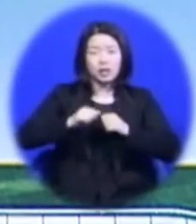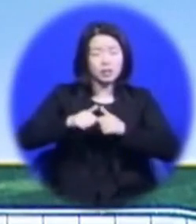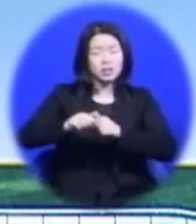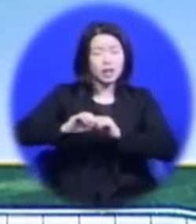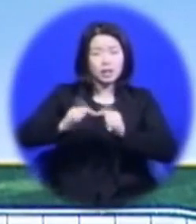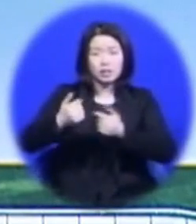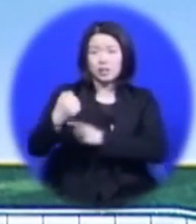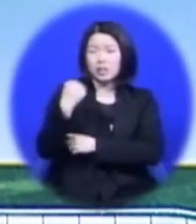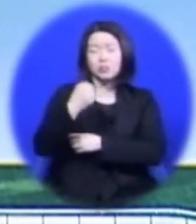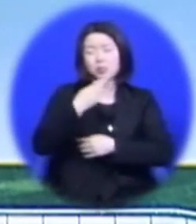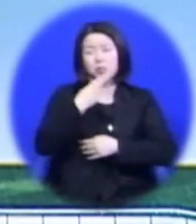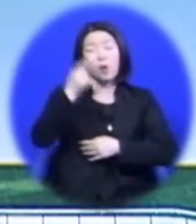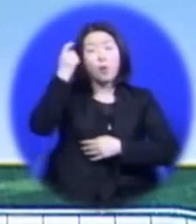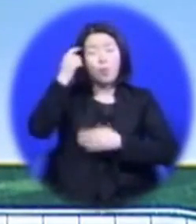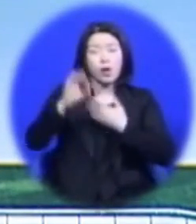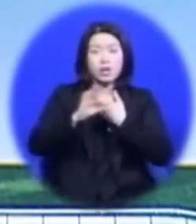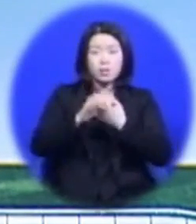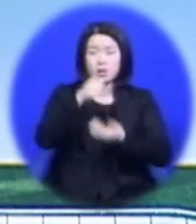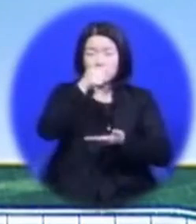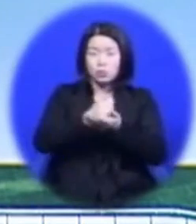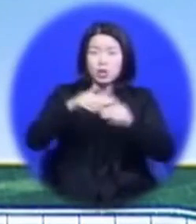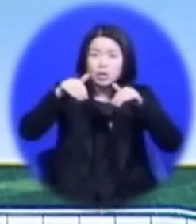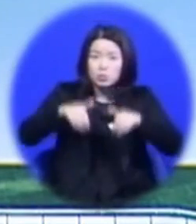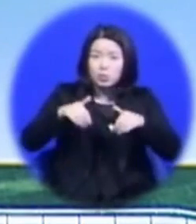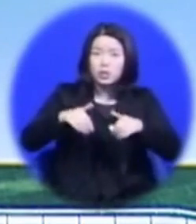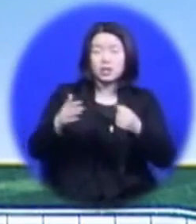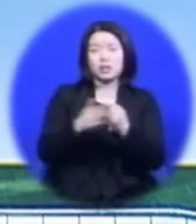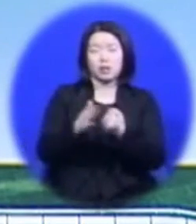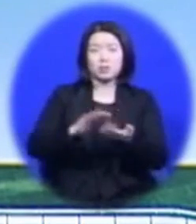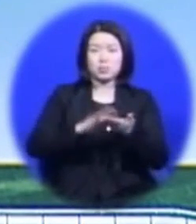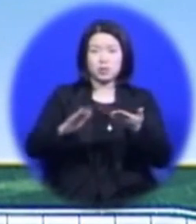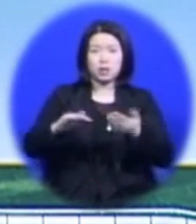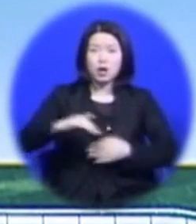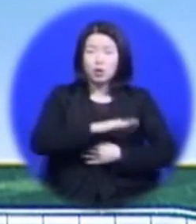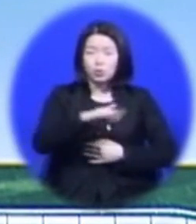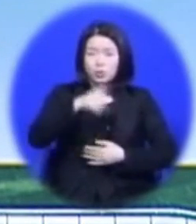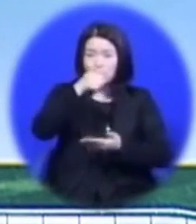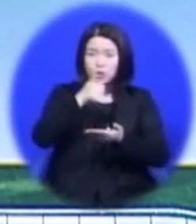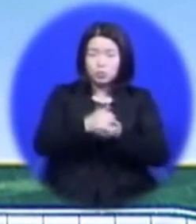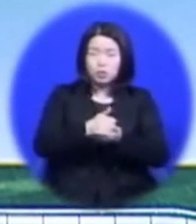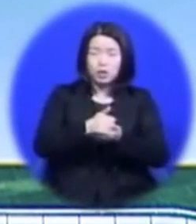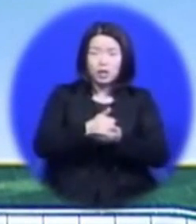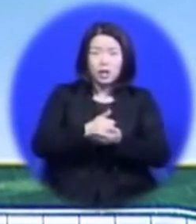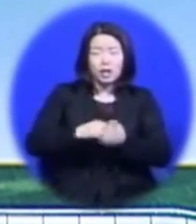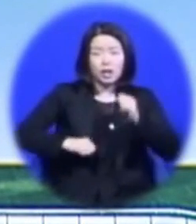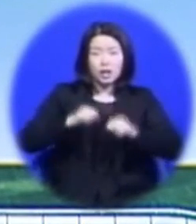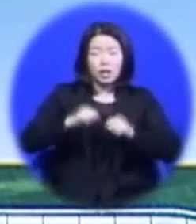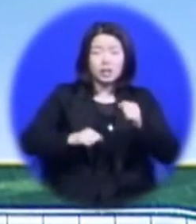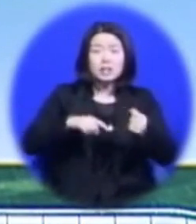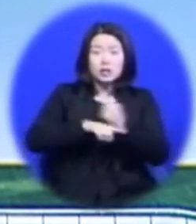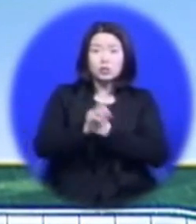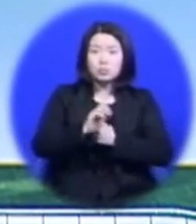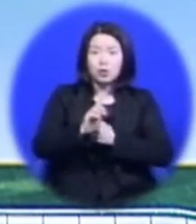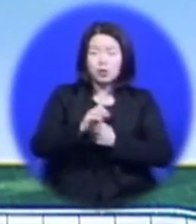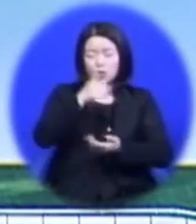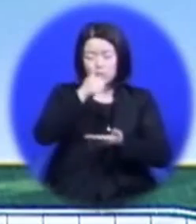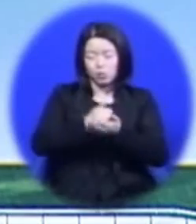종이 되어버렸기 때문에. 우리가 죄를 짓는 것은 죄의 종이기 때문에 그렇습니다.